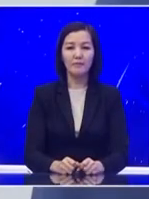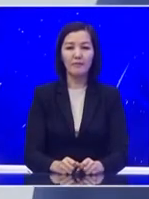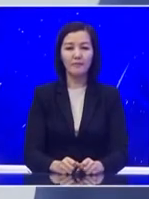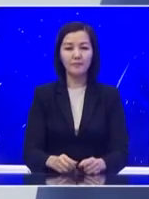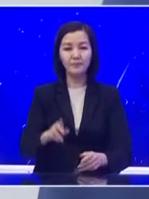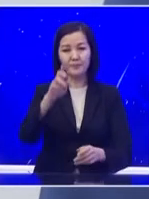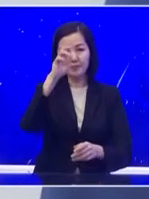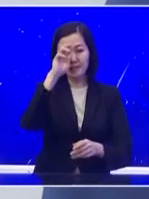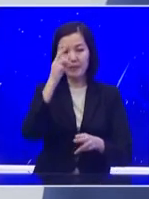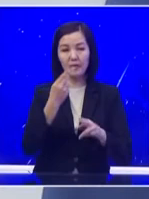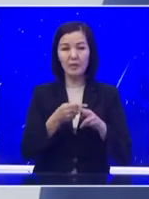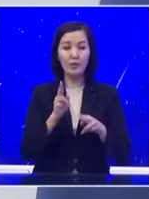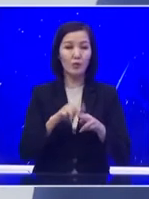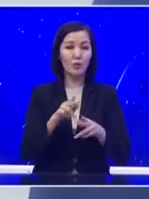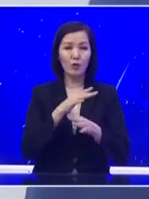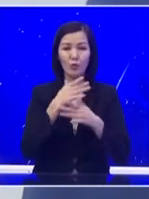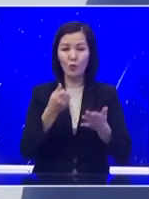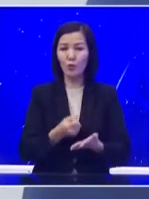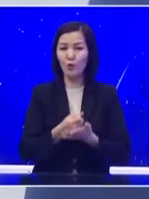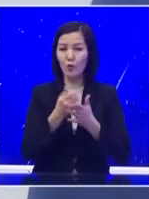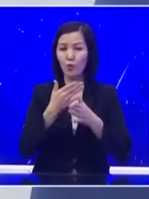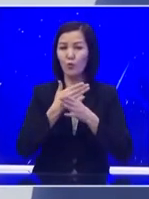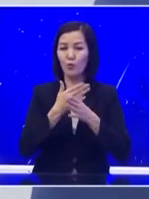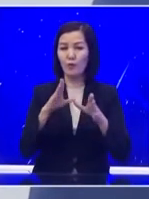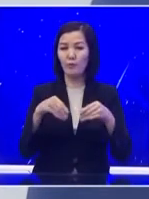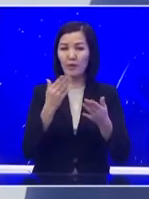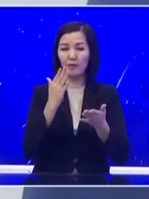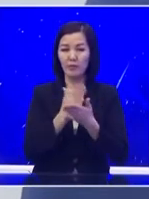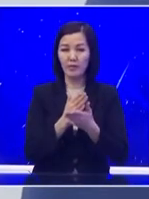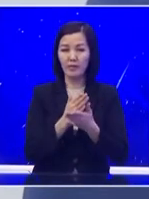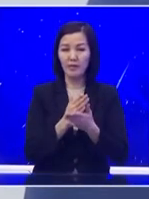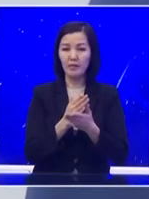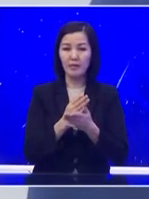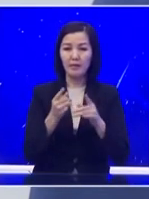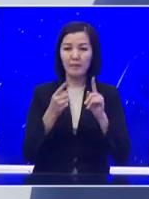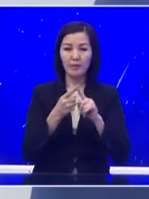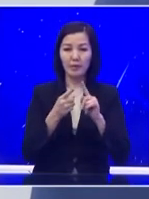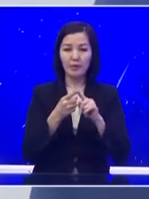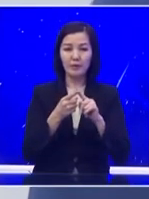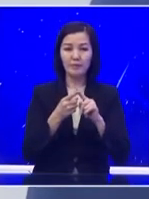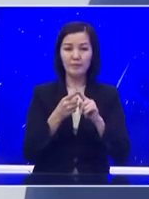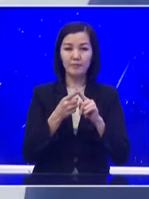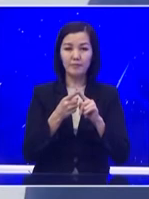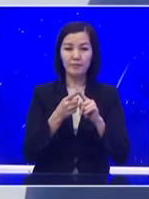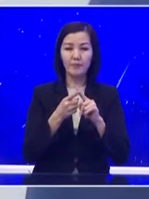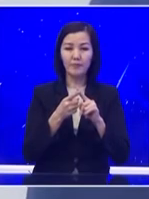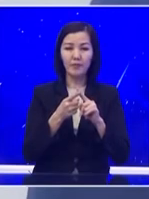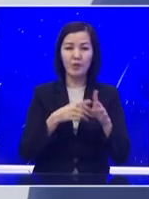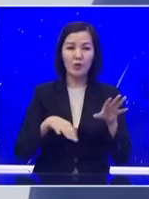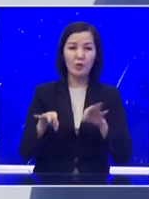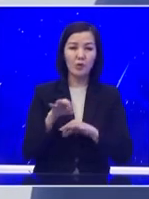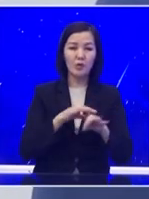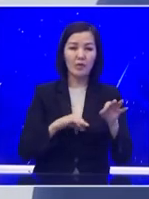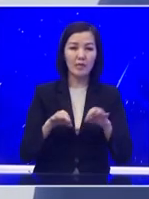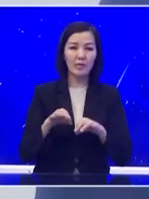Мемлекет жағынан өте көп қолдау жастарға қазір беріліп жатыр, жасалып жатыр. Біріншіден ол жол картасы, 20-50